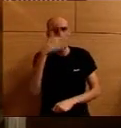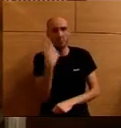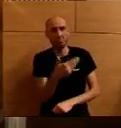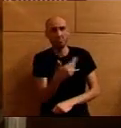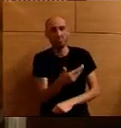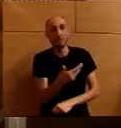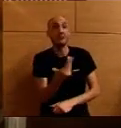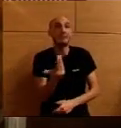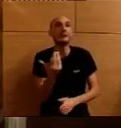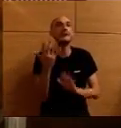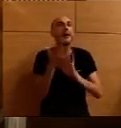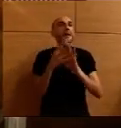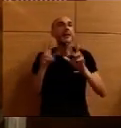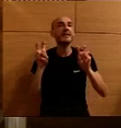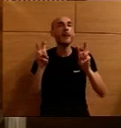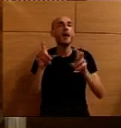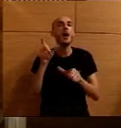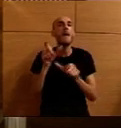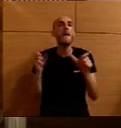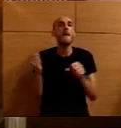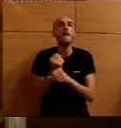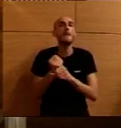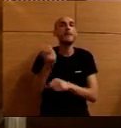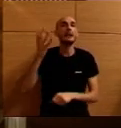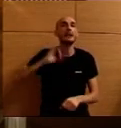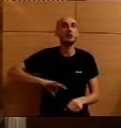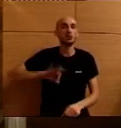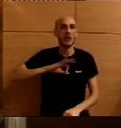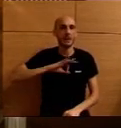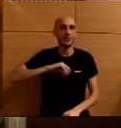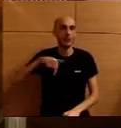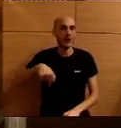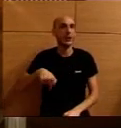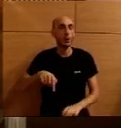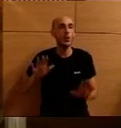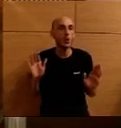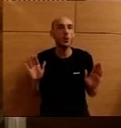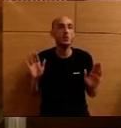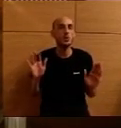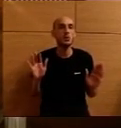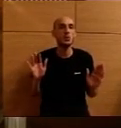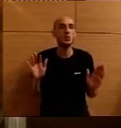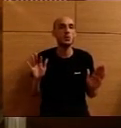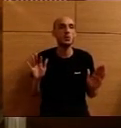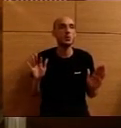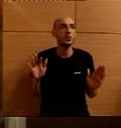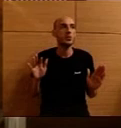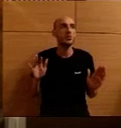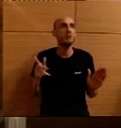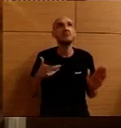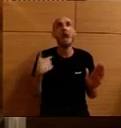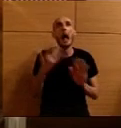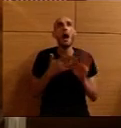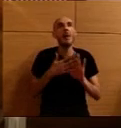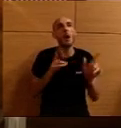personal, i quan s'estava parlant d'algo que li preocupa a moltes persones, d'obrir els llocs de treball a altres persones i de reclutar en